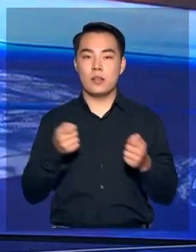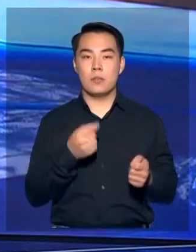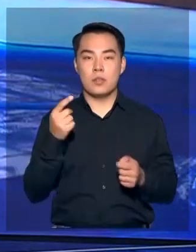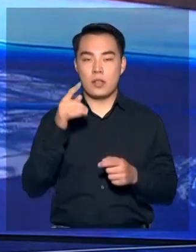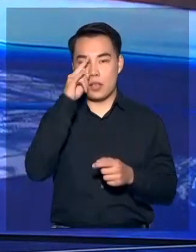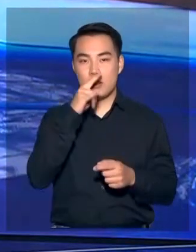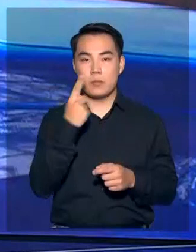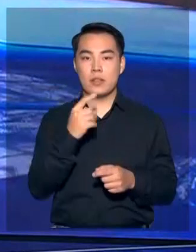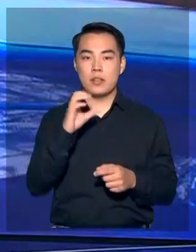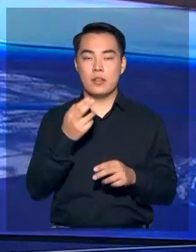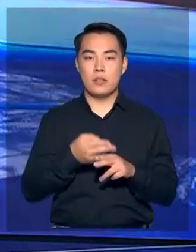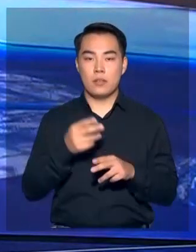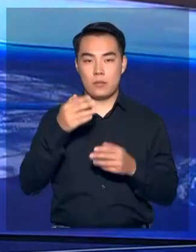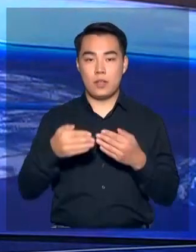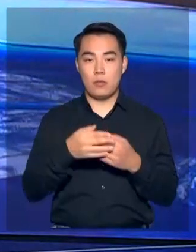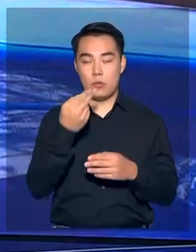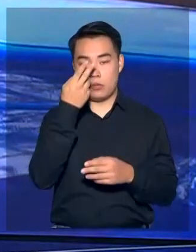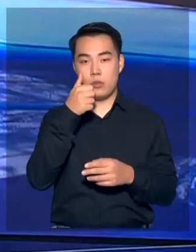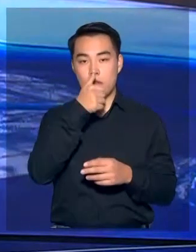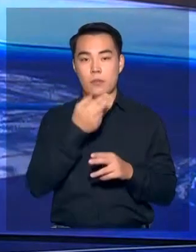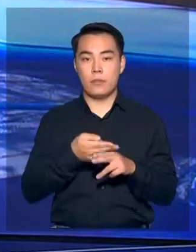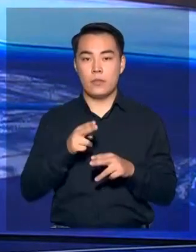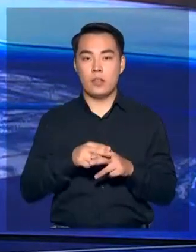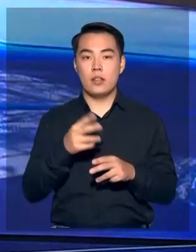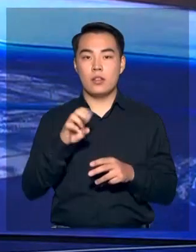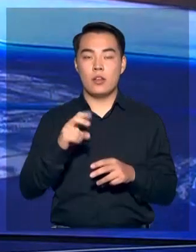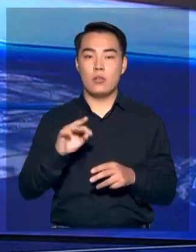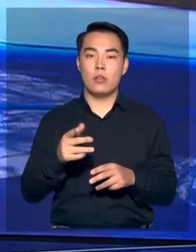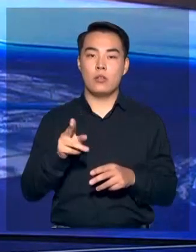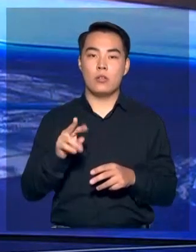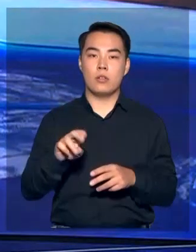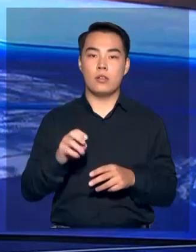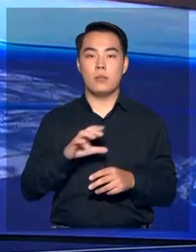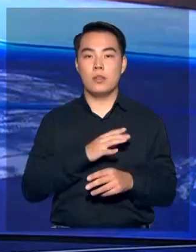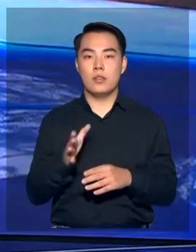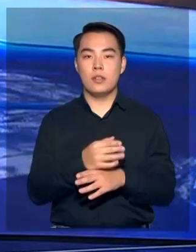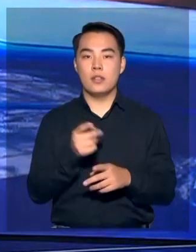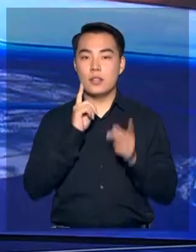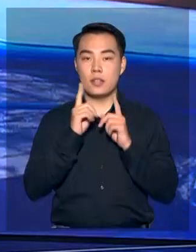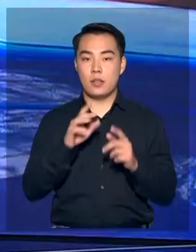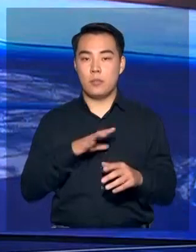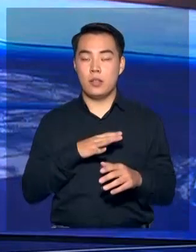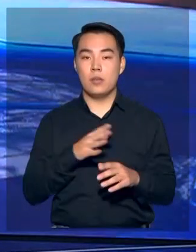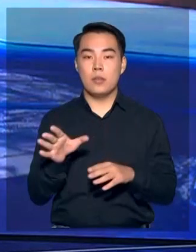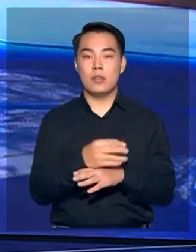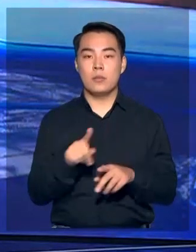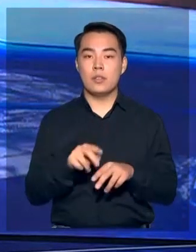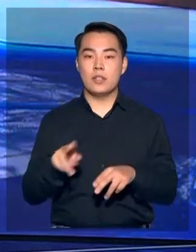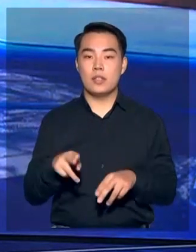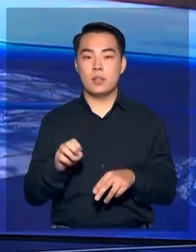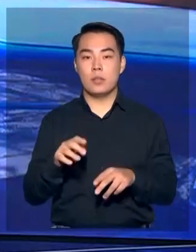до 1 сентября этого года. Соответствующие поправки в налоговый кодекс сегодня приняли в Сенате. Депутаты отметили, что это